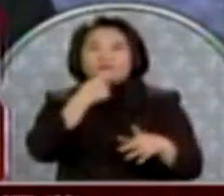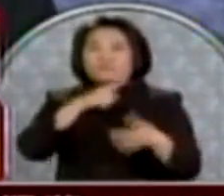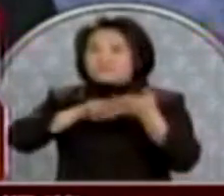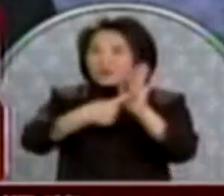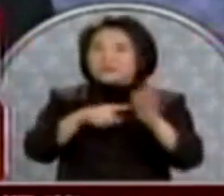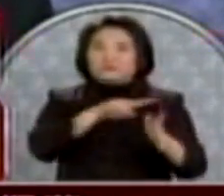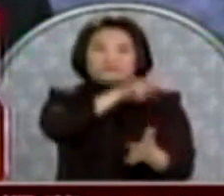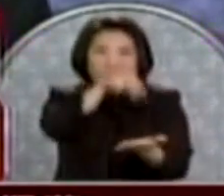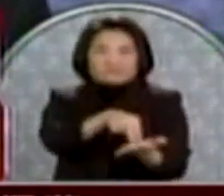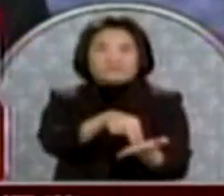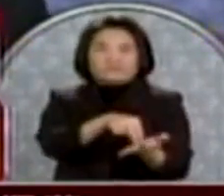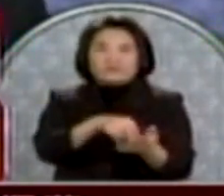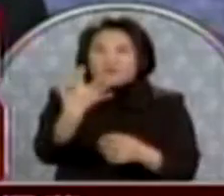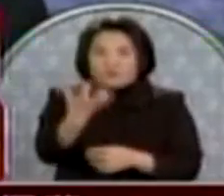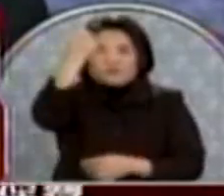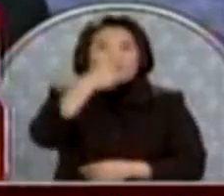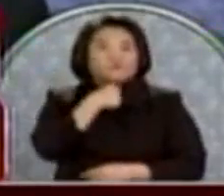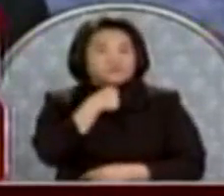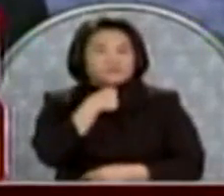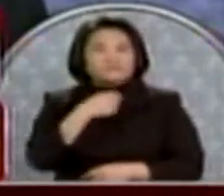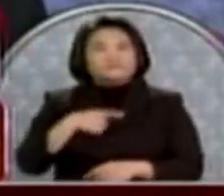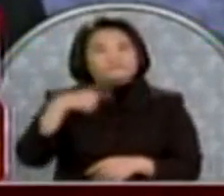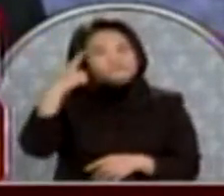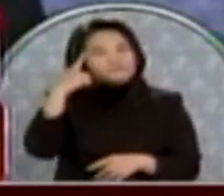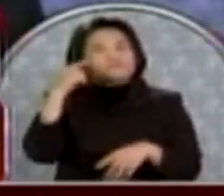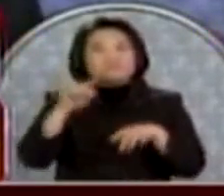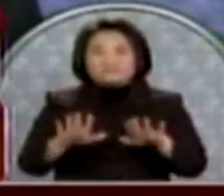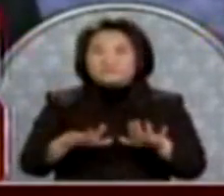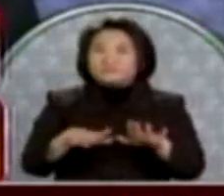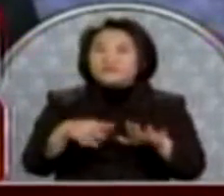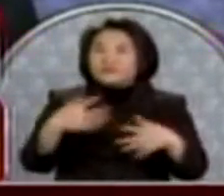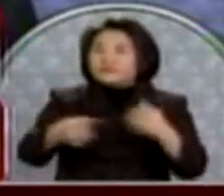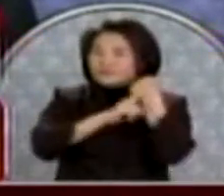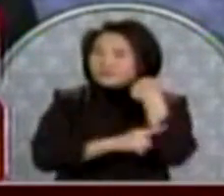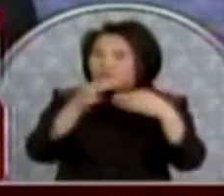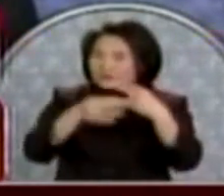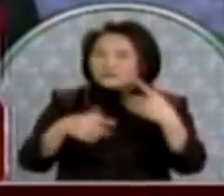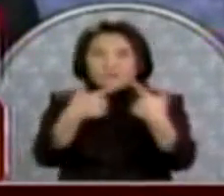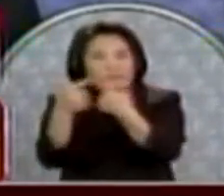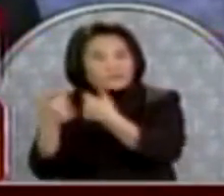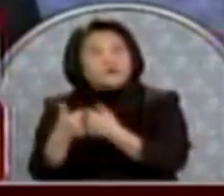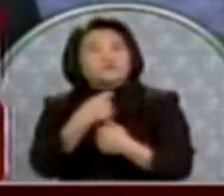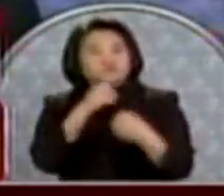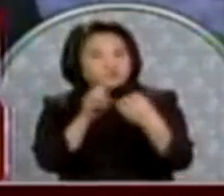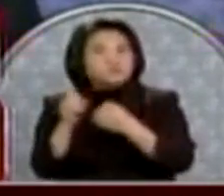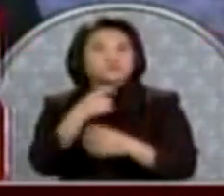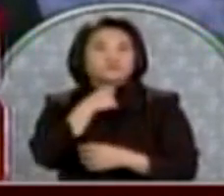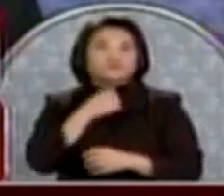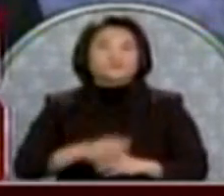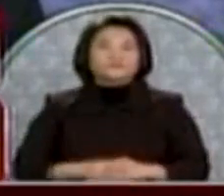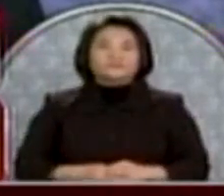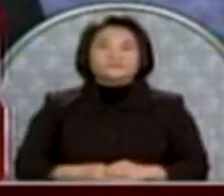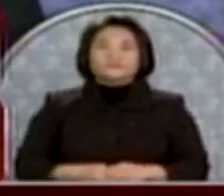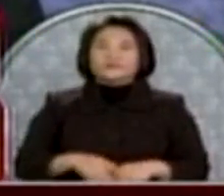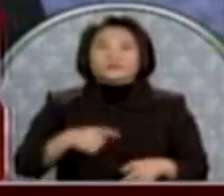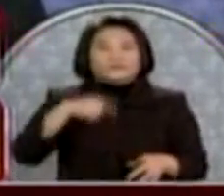有相当独立的一些职权的话，可能必须要跟现行的很多的法令和规章要加以一个协